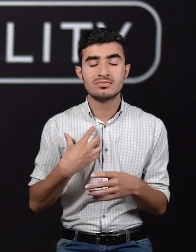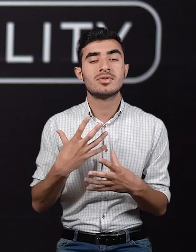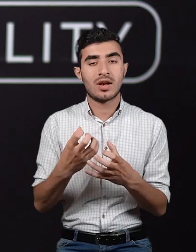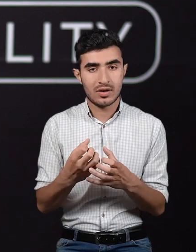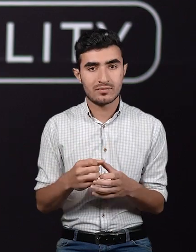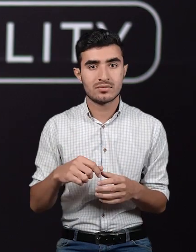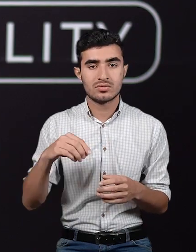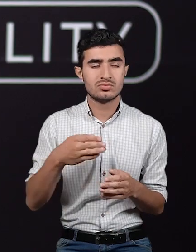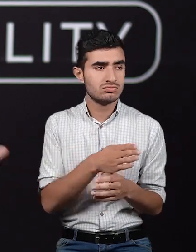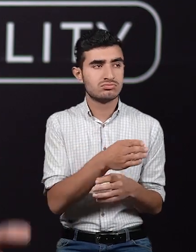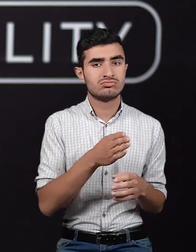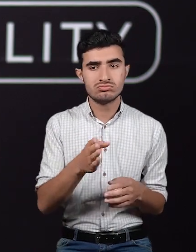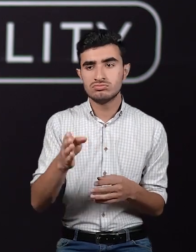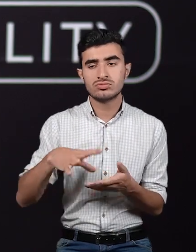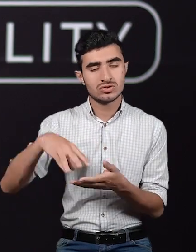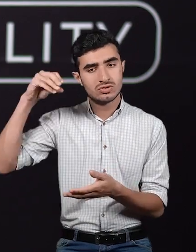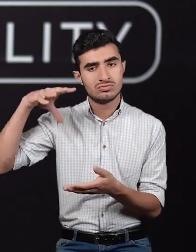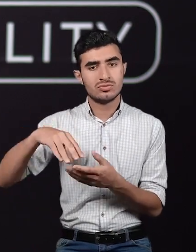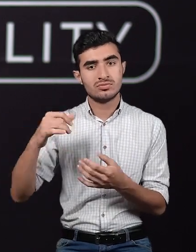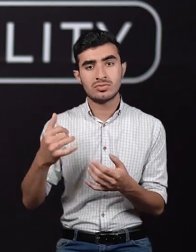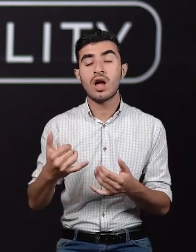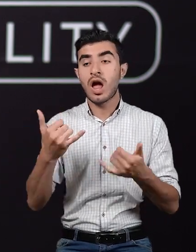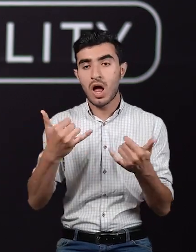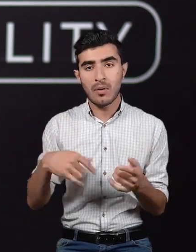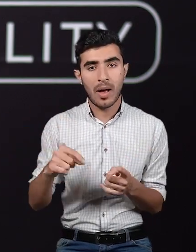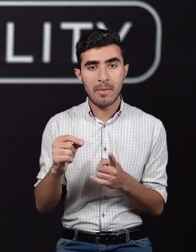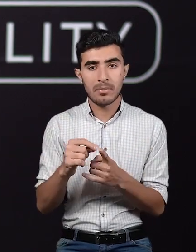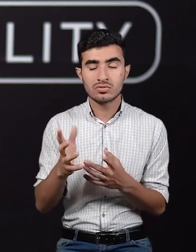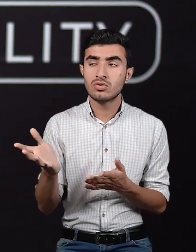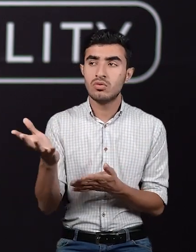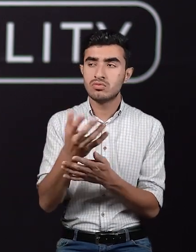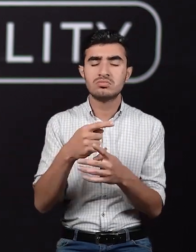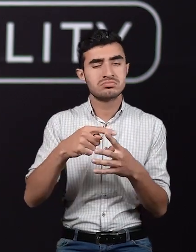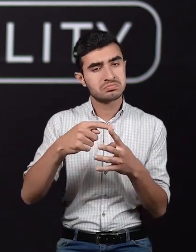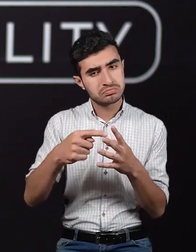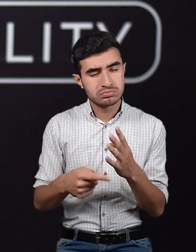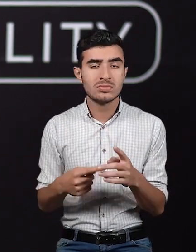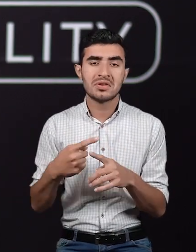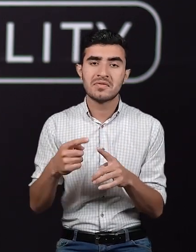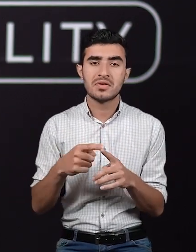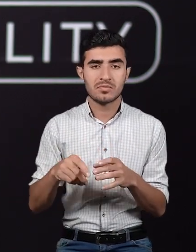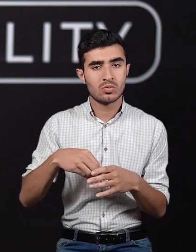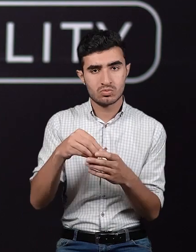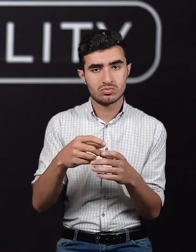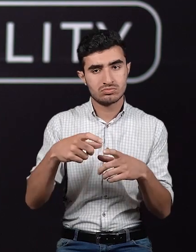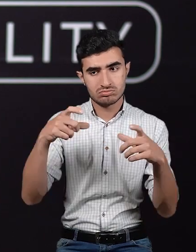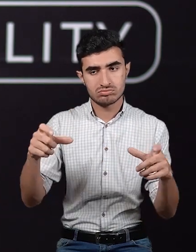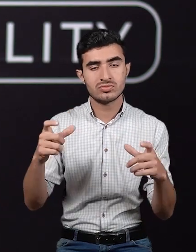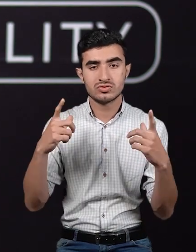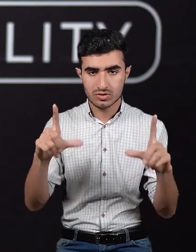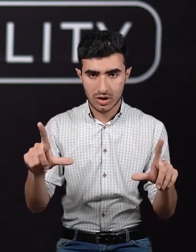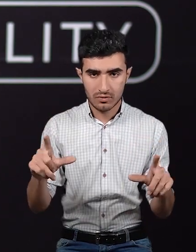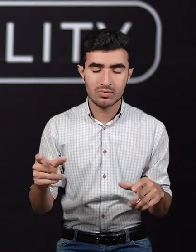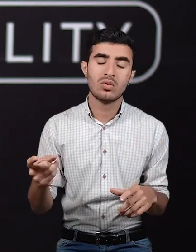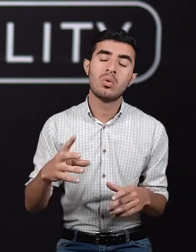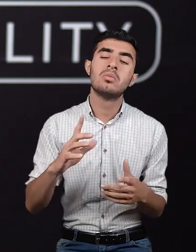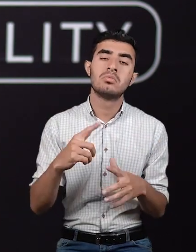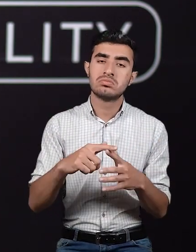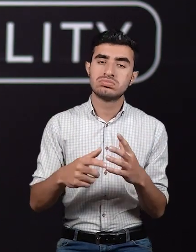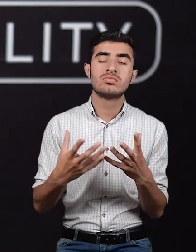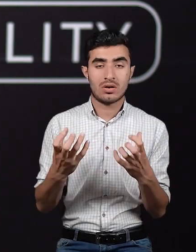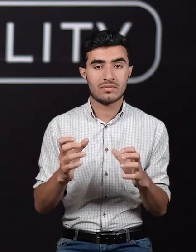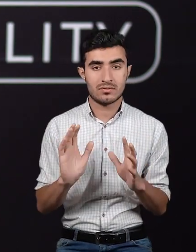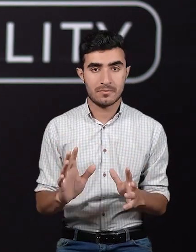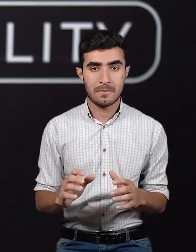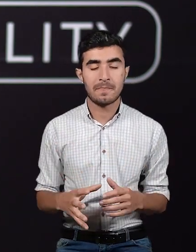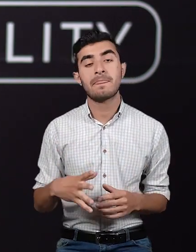ناؤ پاکستان میں تو اتنے آپشنس آپ کے پاس آ گئے ہیں آف ویریئس ڈفرنٹ کوکنگ اسکولز دیٹ یو کین ٹیک شارٹ ڈپلوما کورسز اور سرٹیفکیٹ